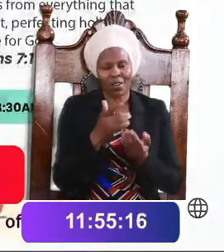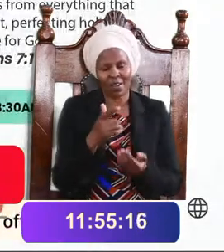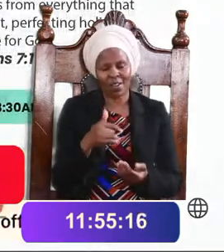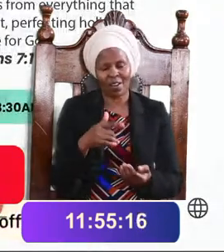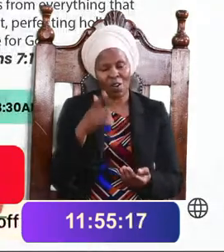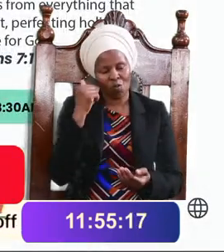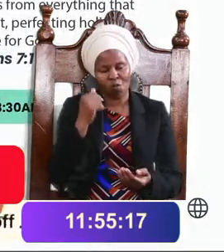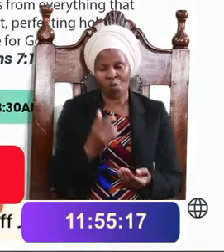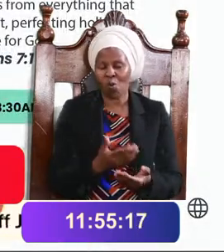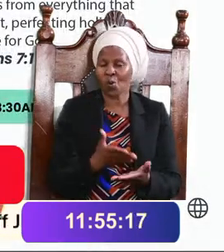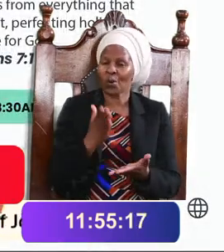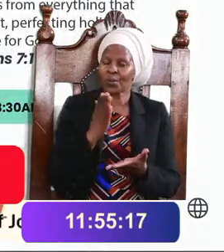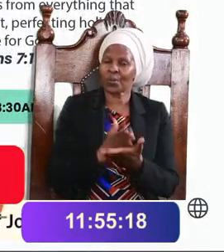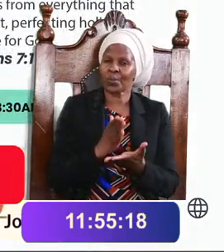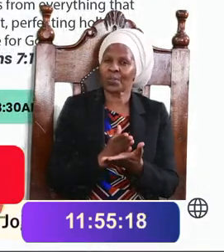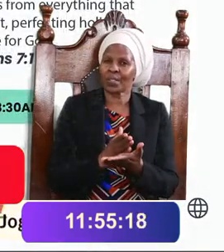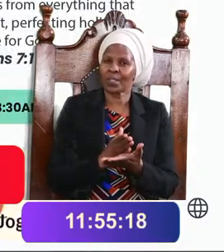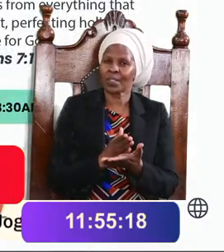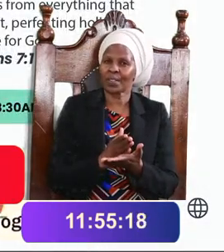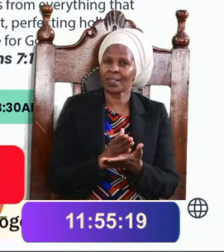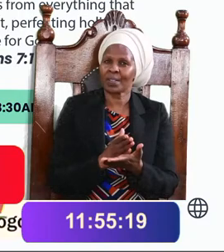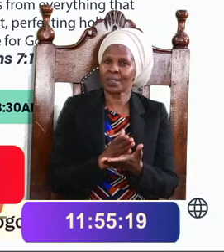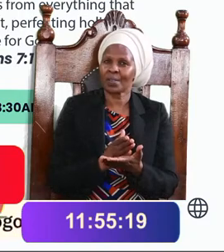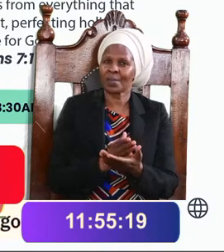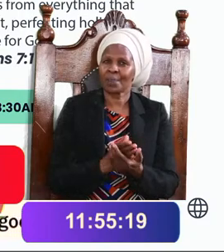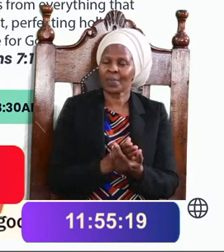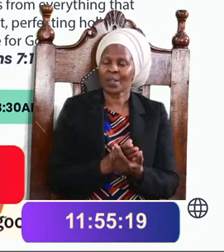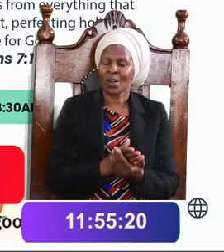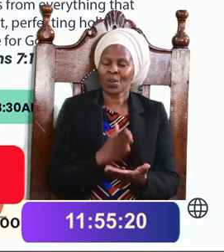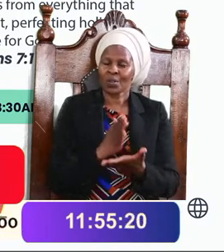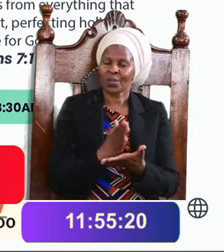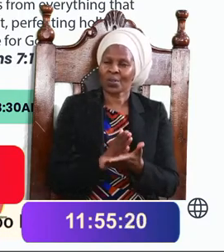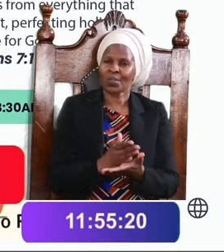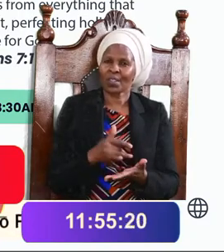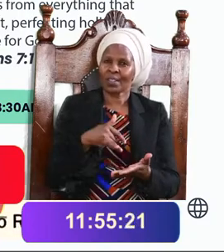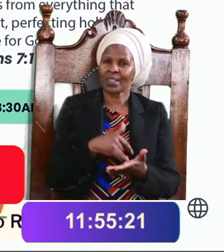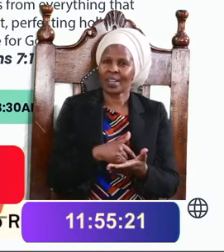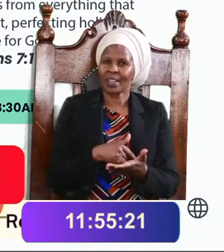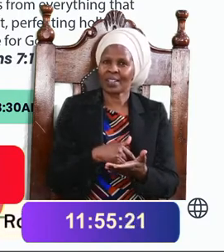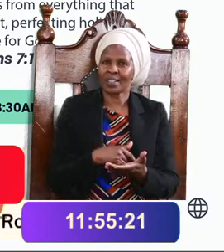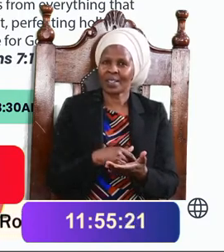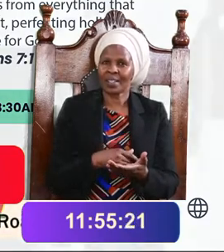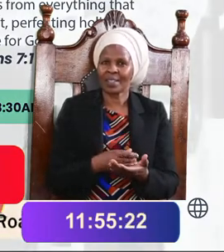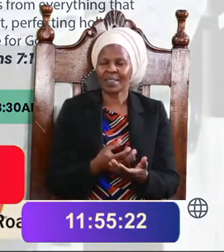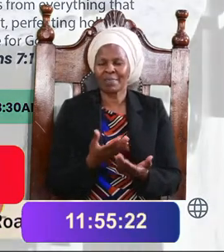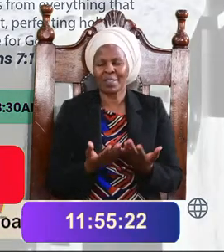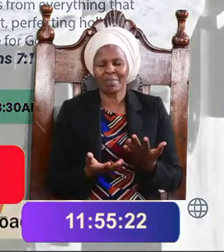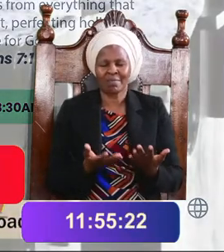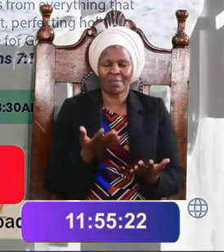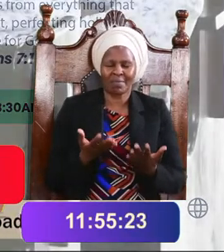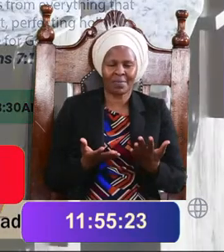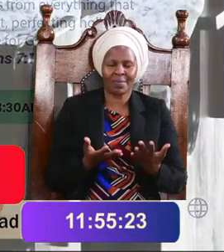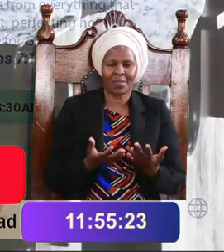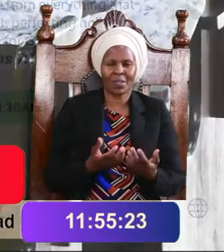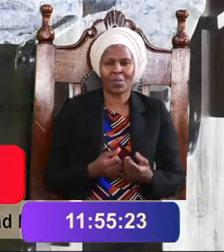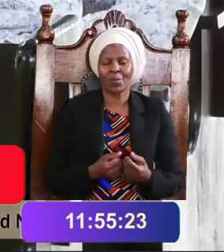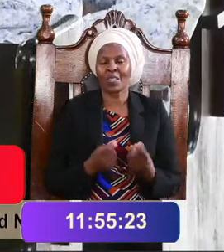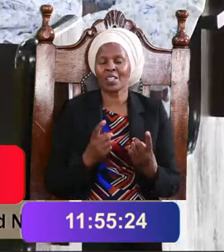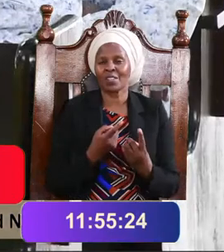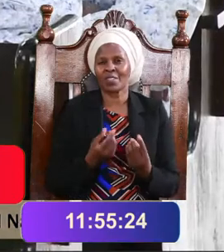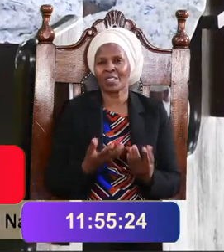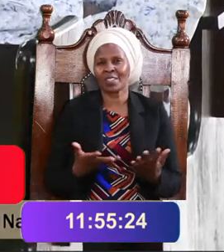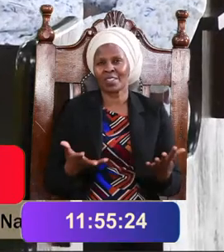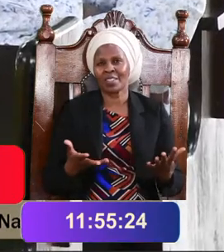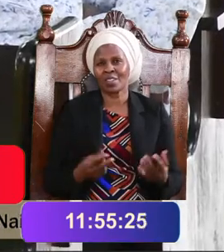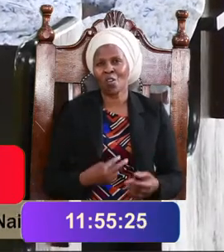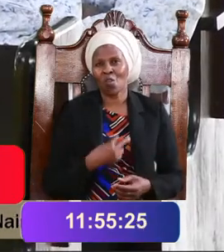wao kweli si ukweli kamili. Ni ukweli ambao unategemea hali fulani. Sauti